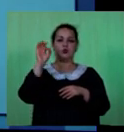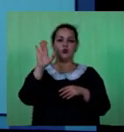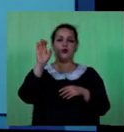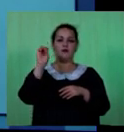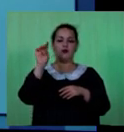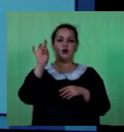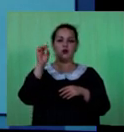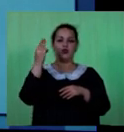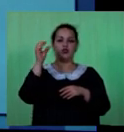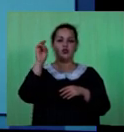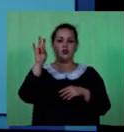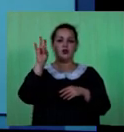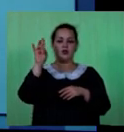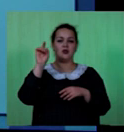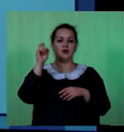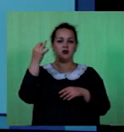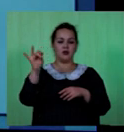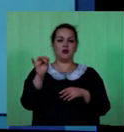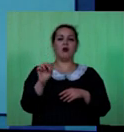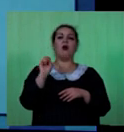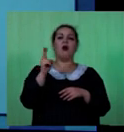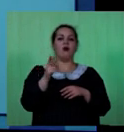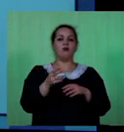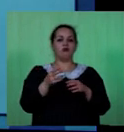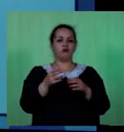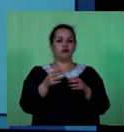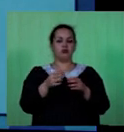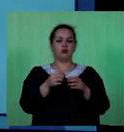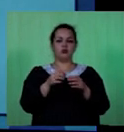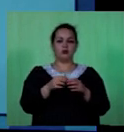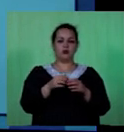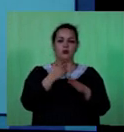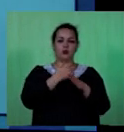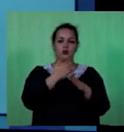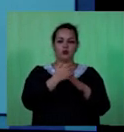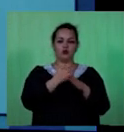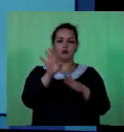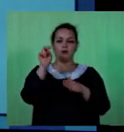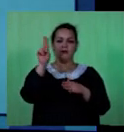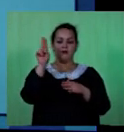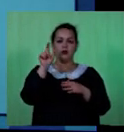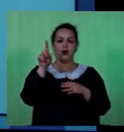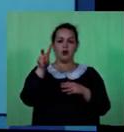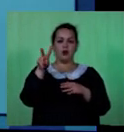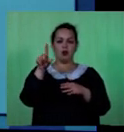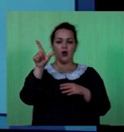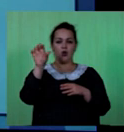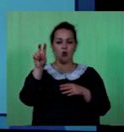вид. Как они различаются? Нам поможет определить вид глагола